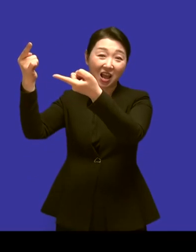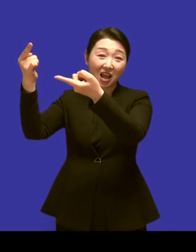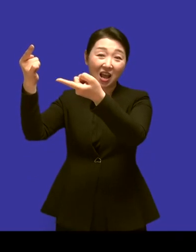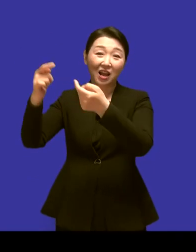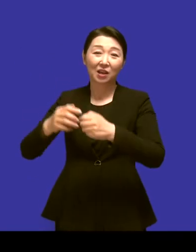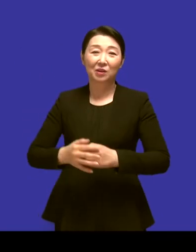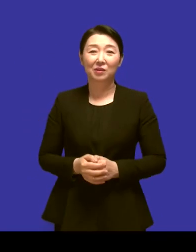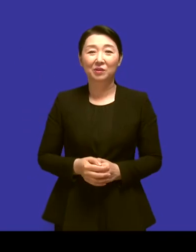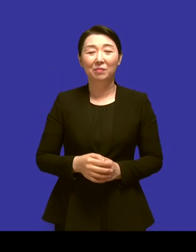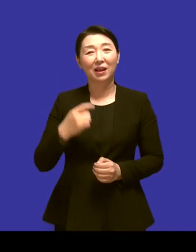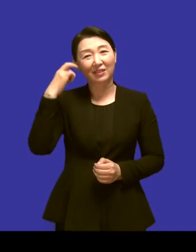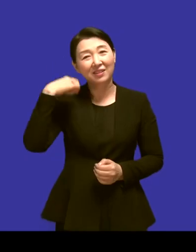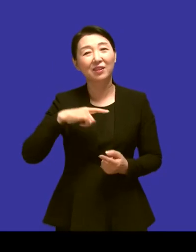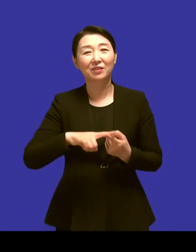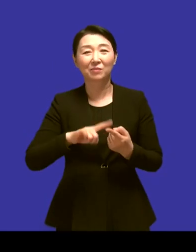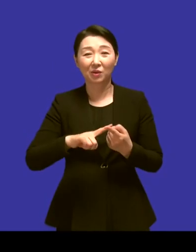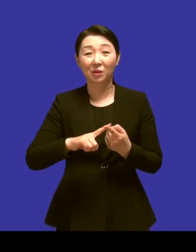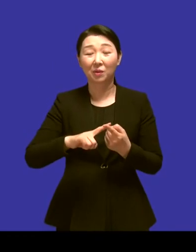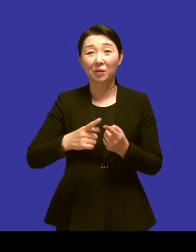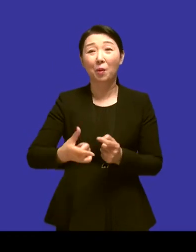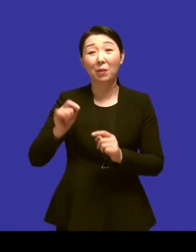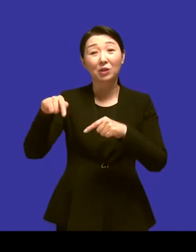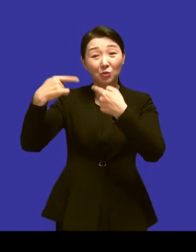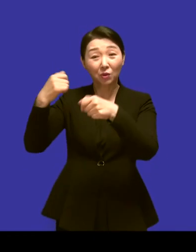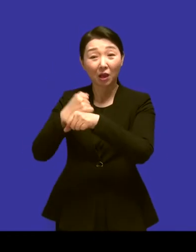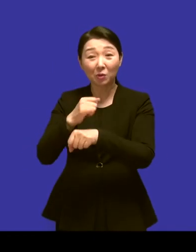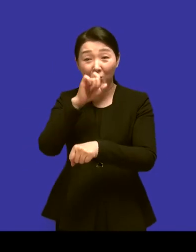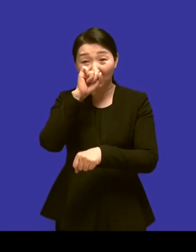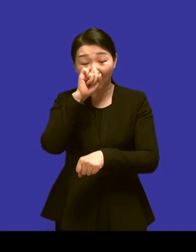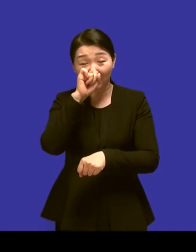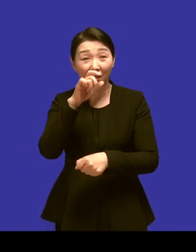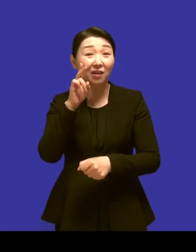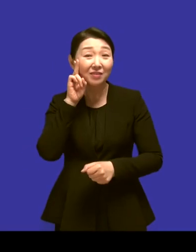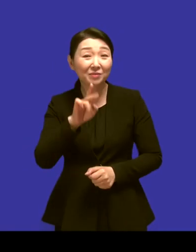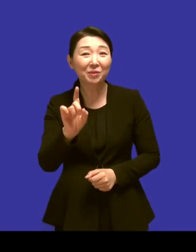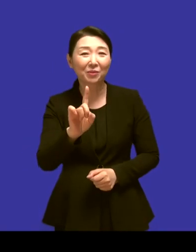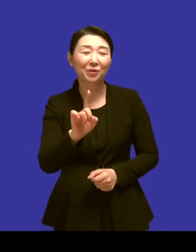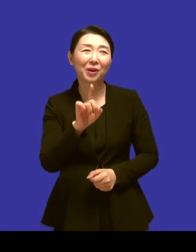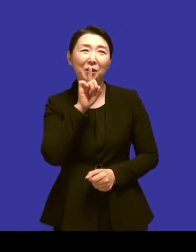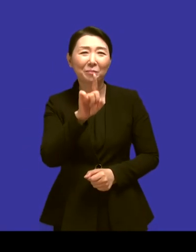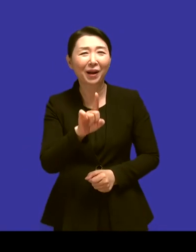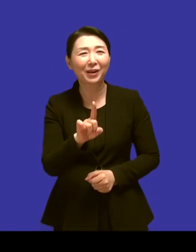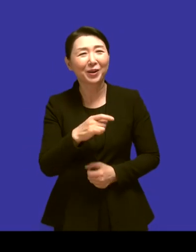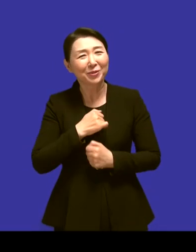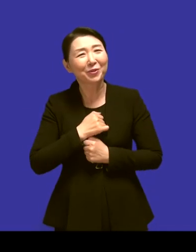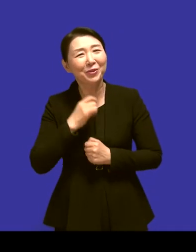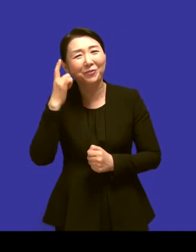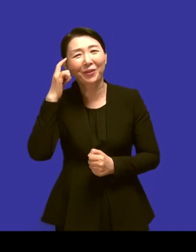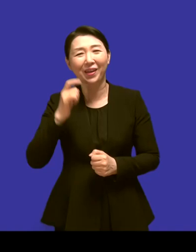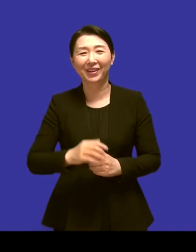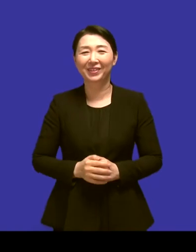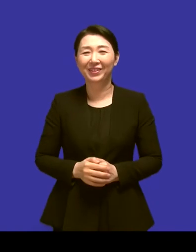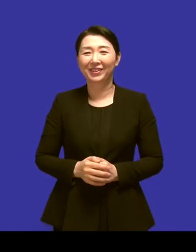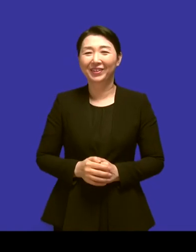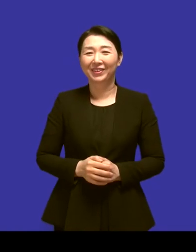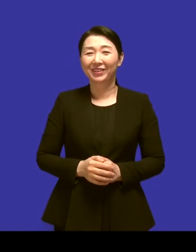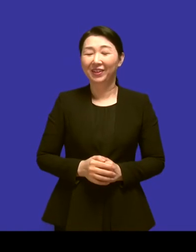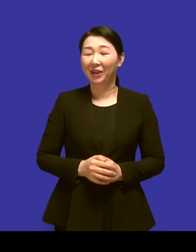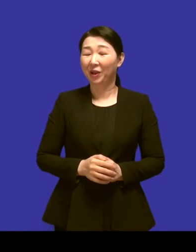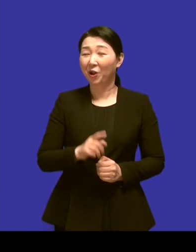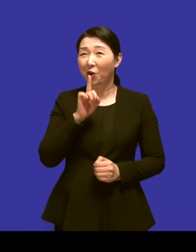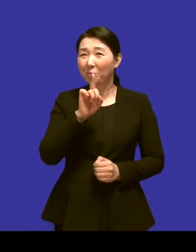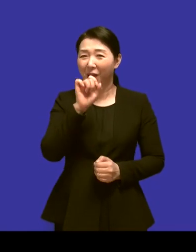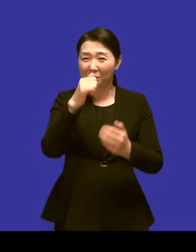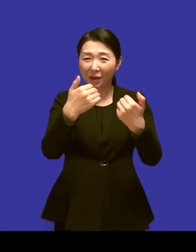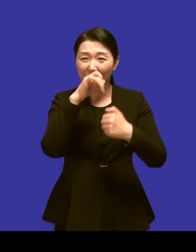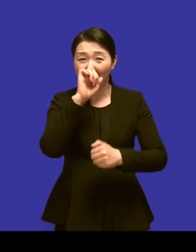죽어라. 약간 뭐 그런 느낌. 네가 천국 갔으면 좋겠다. 나도 그게 뭐 이렇게 심한 얘기인가요? 뭐 이렇게 또 말을 못해. 그런가요? 약간 뭔가 좀 조심스러워가지고. 그러니까 막 네.